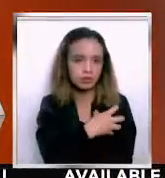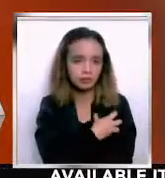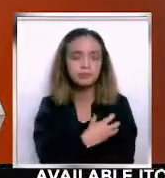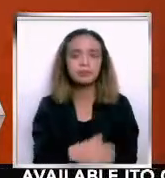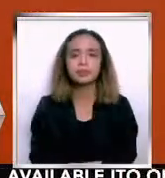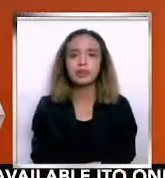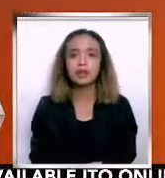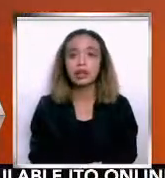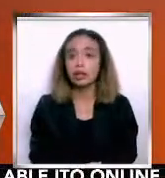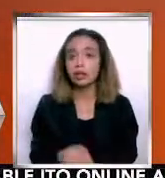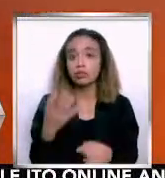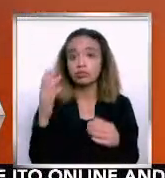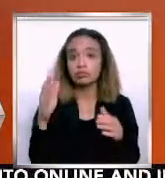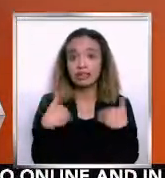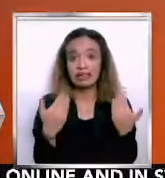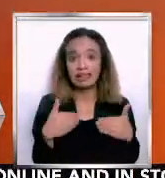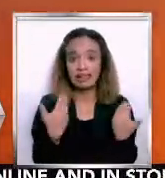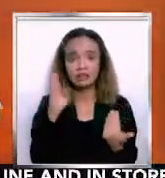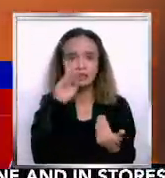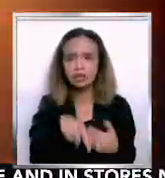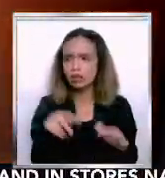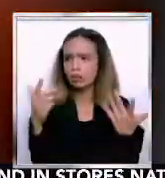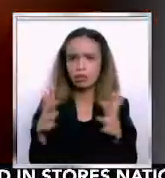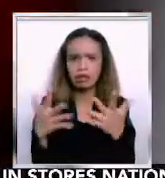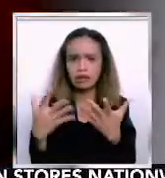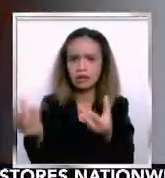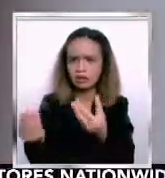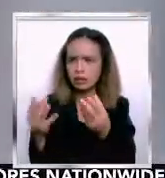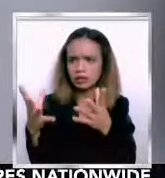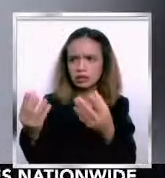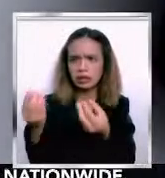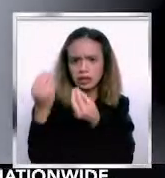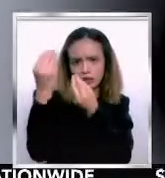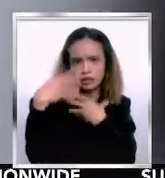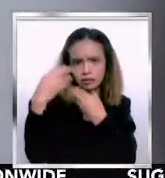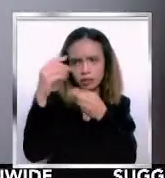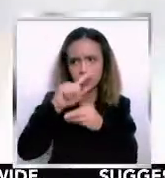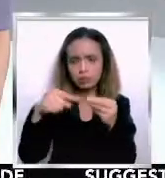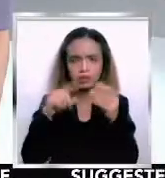niyang kapatid, walang natatanggap na banta sa buhay ang kanyang kuya.